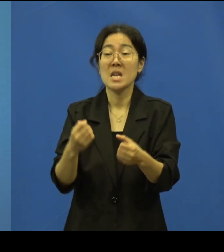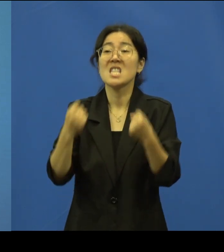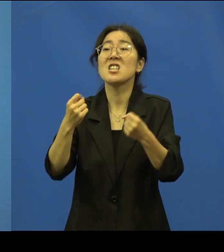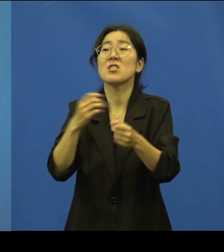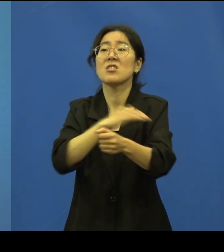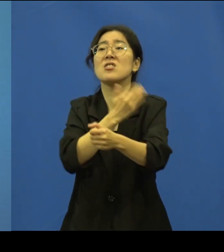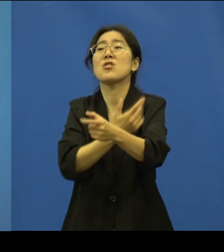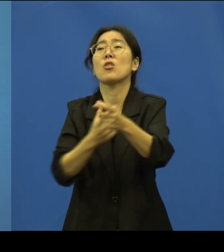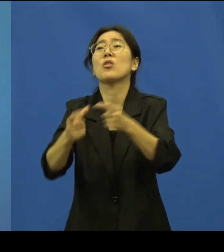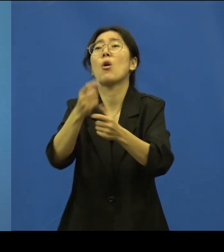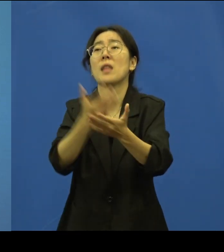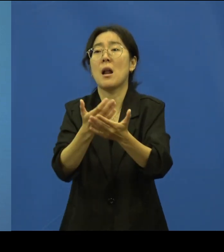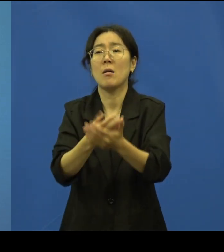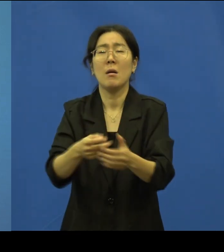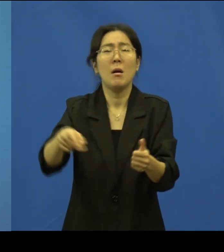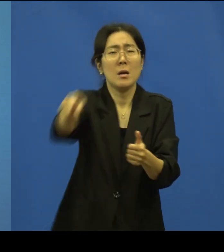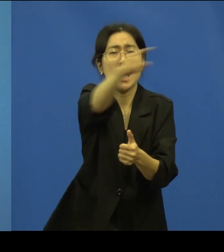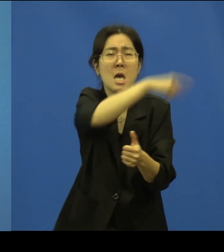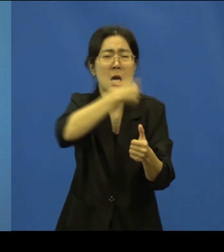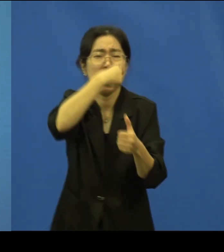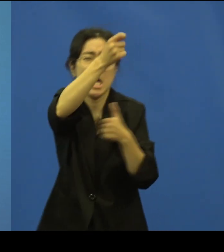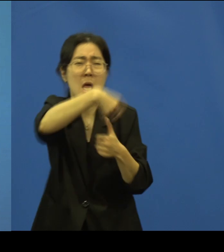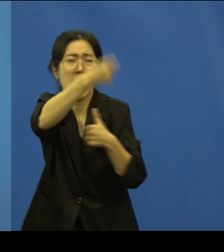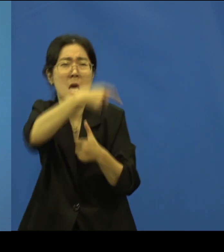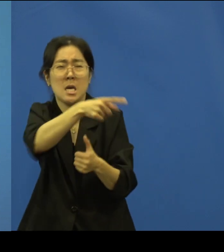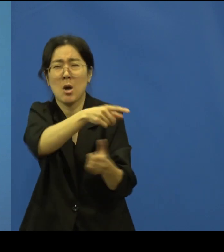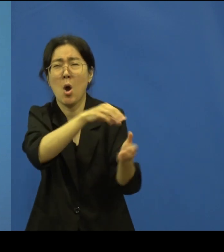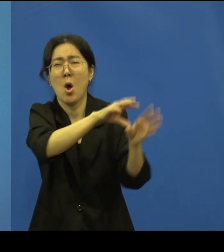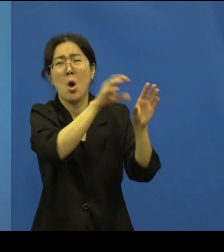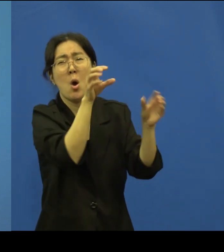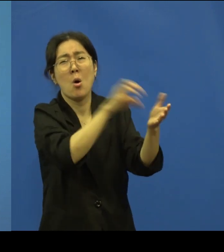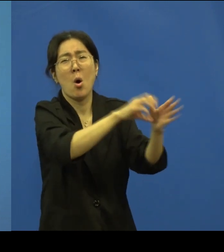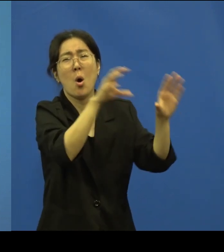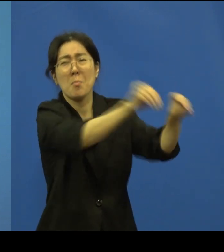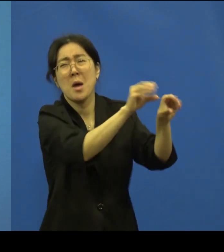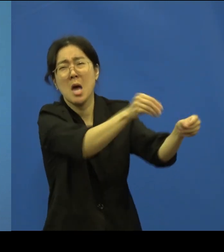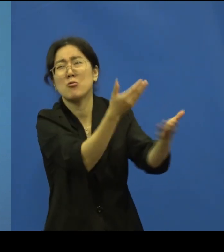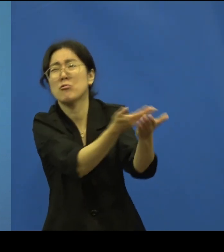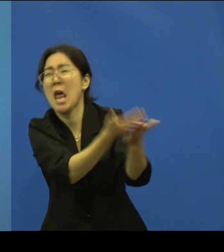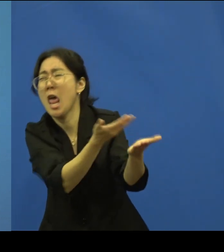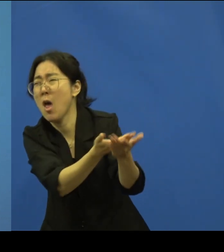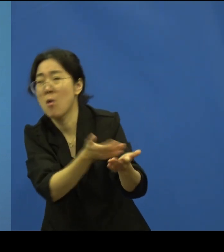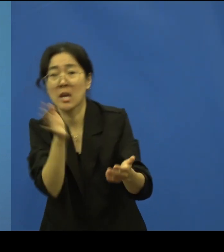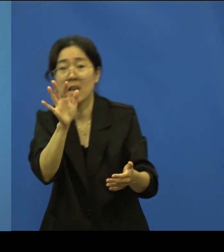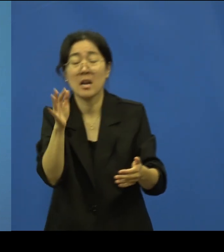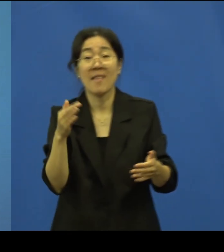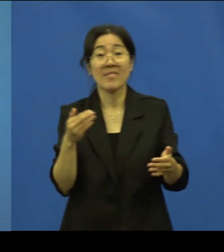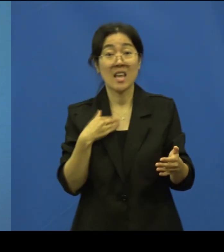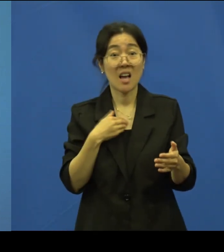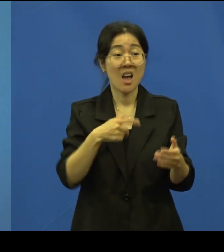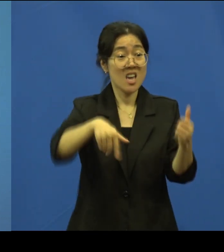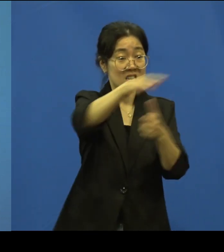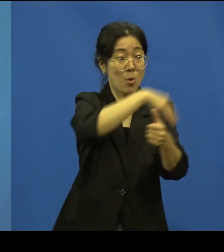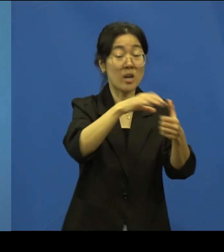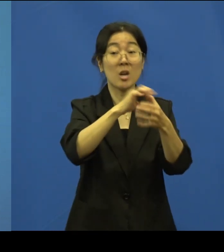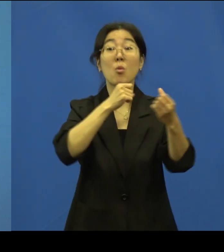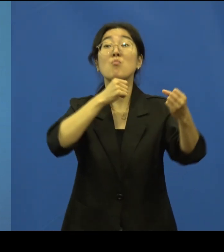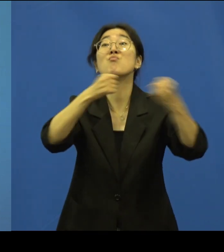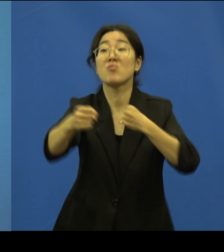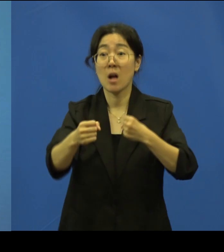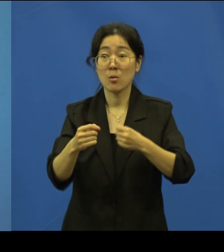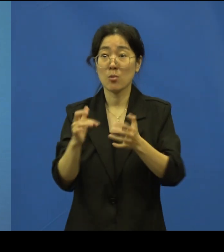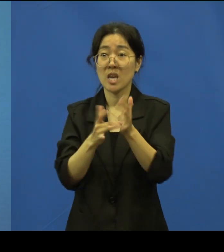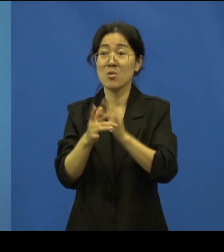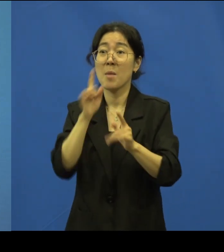있어요. 여러분, 어쩌다가 문제가 있어서 기도하러 나오는 사람은 문제를 해결해 달라고 밖에 기도를 할 수가 없어요.